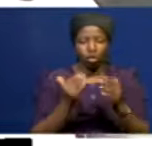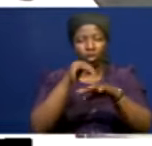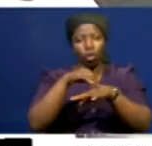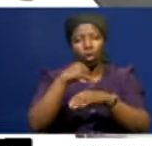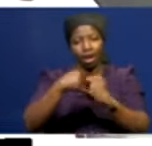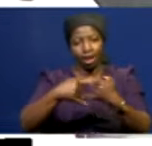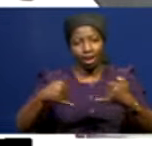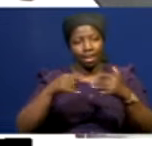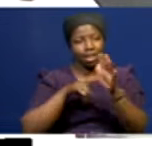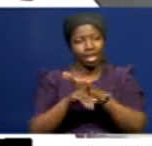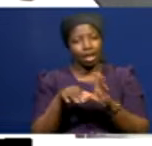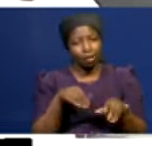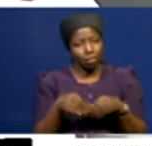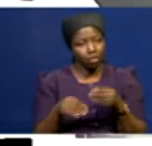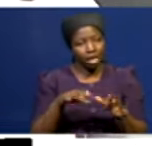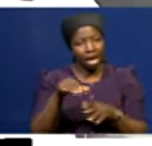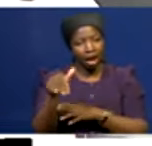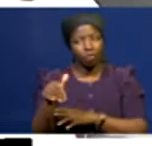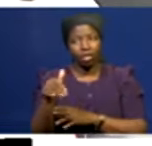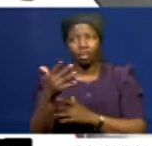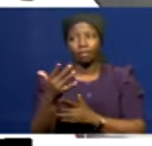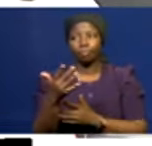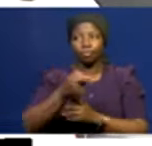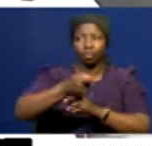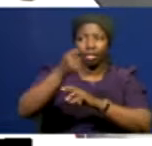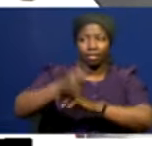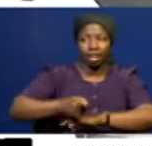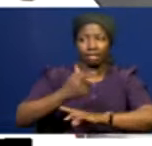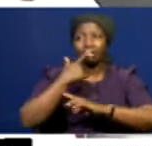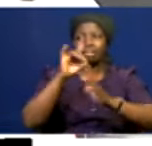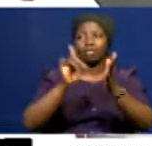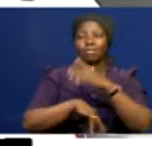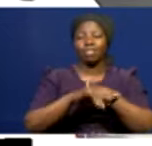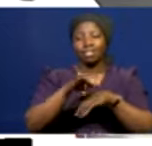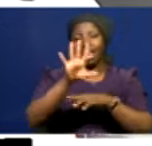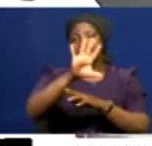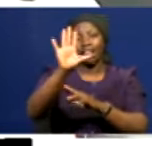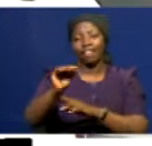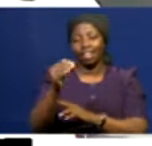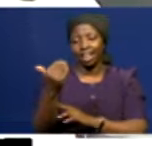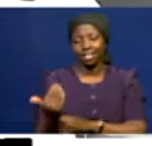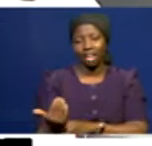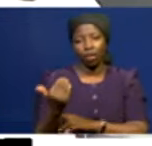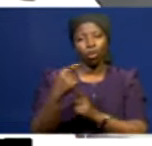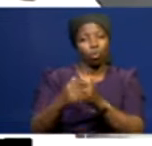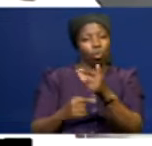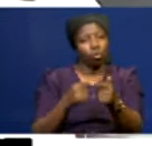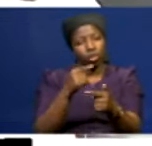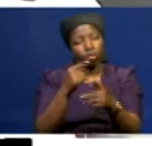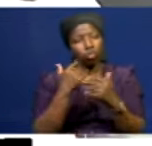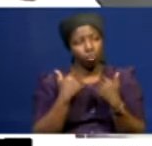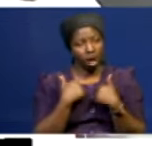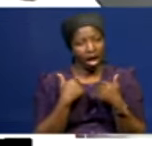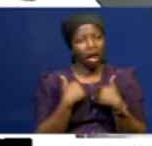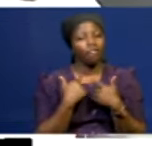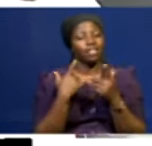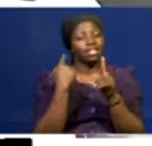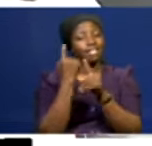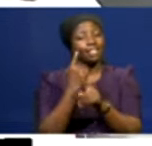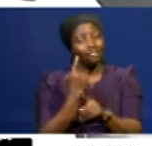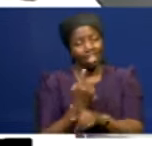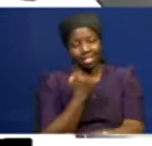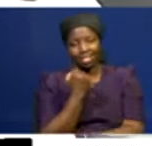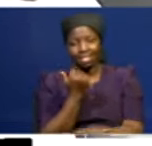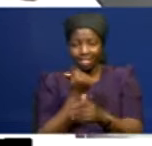ya Busia, hakimu Teresa Matheka alisema mtoto wa Kiafrika anaendelea kukabiliana na dhulma mbalimbali